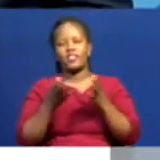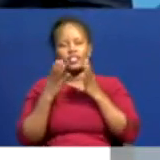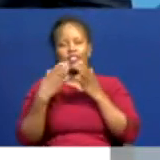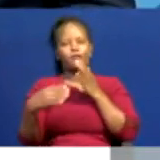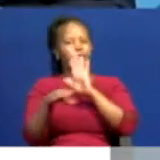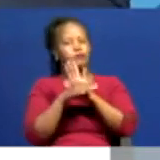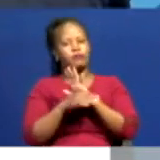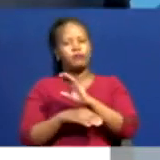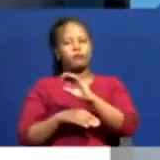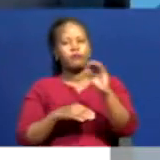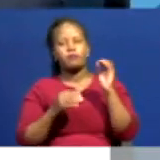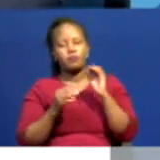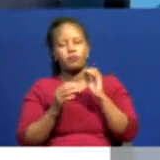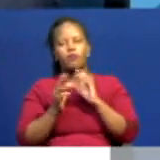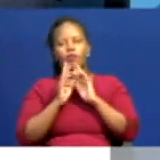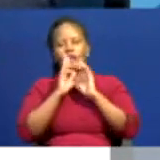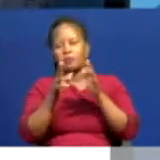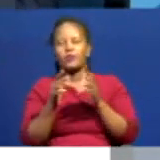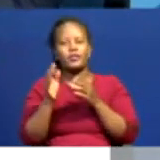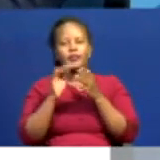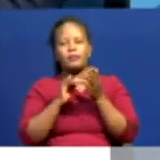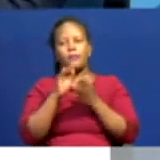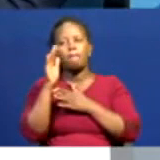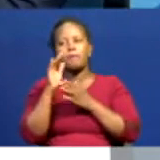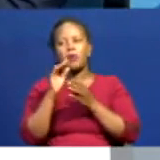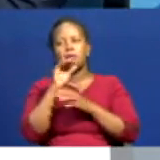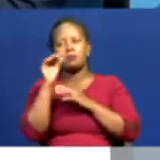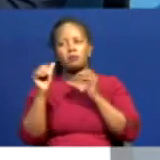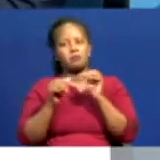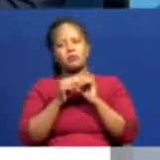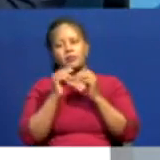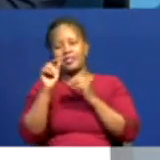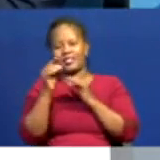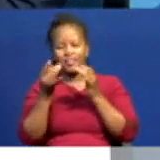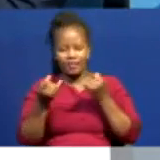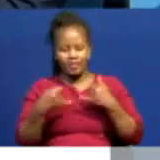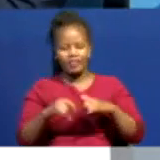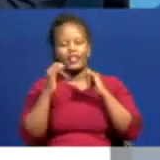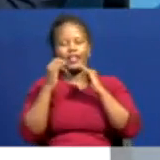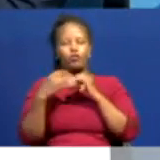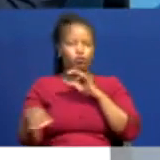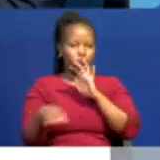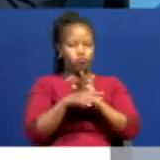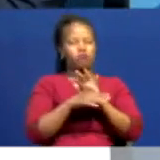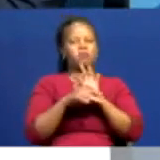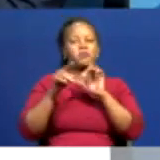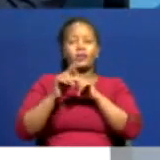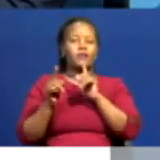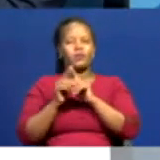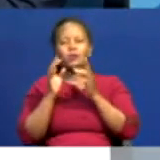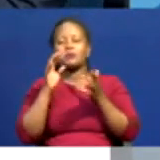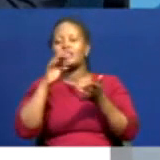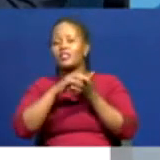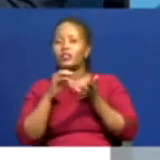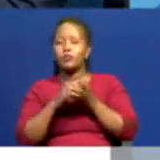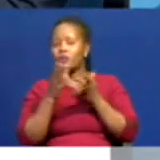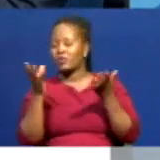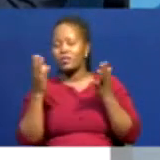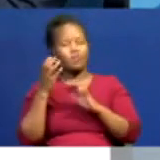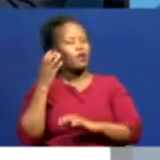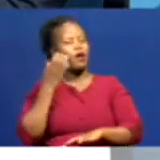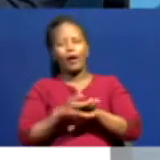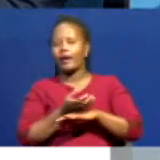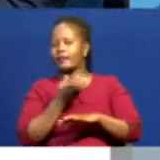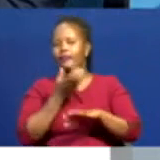kumtimua. Abdiaziz Hashim anatuletea taarifa kamili kuhusu jaribio hilo, huku mambo yakionekana kuwa